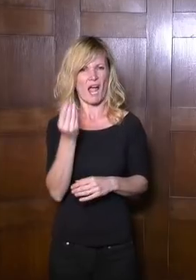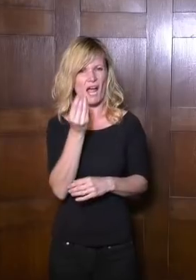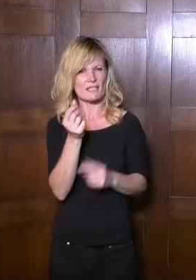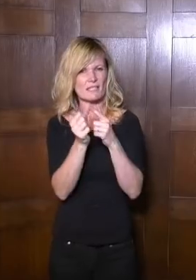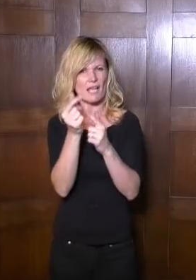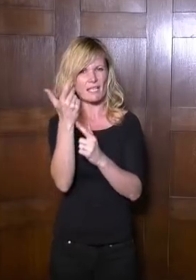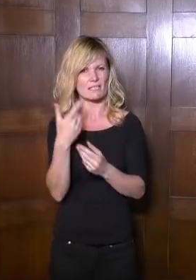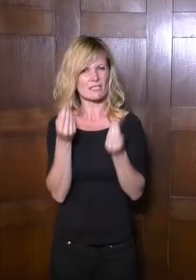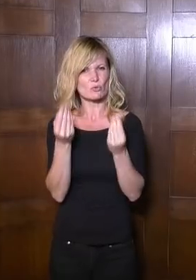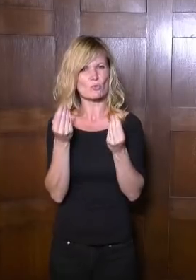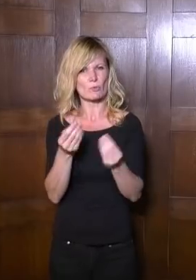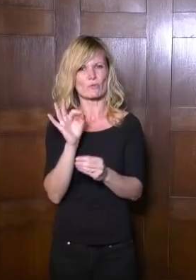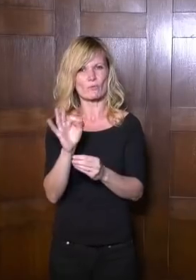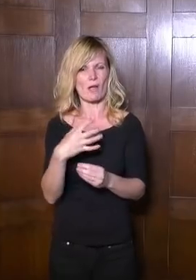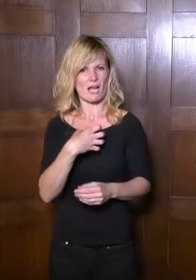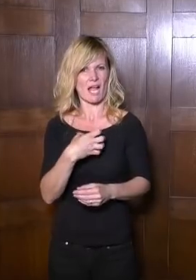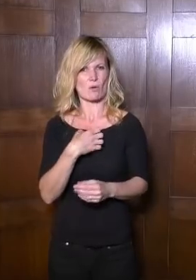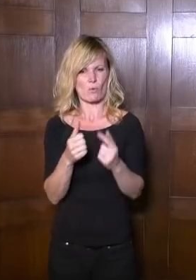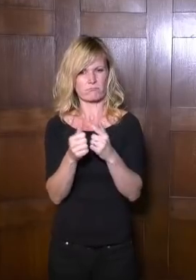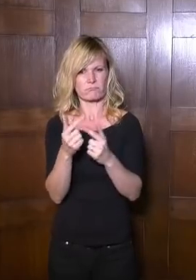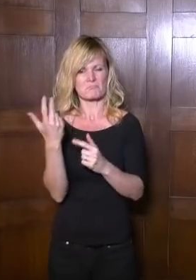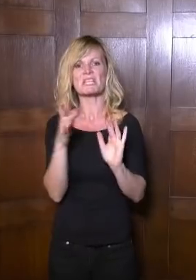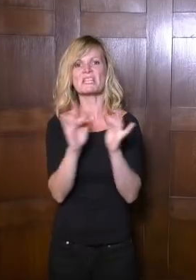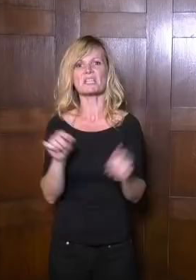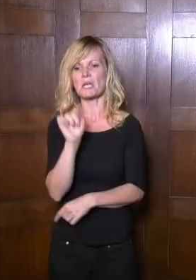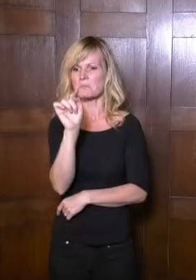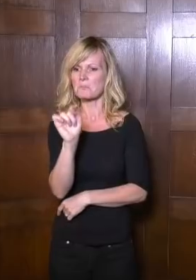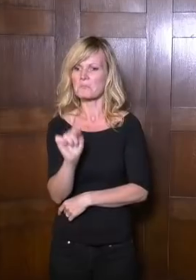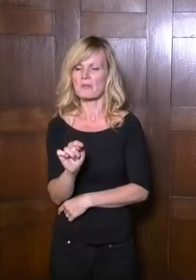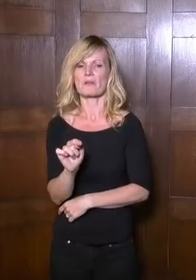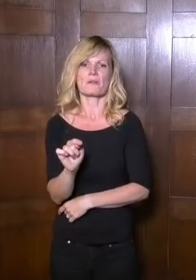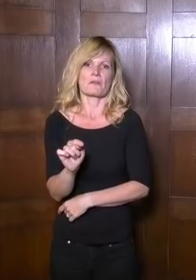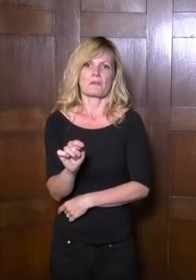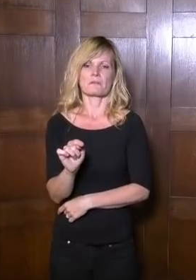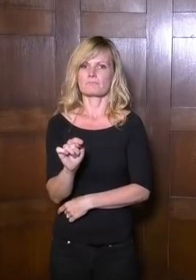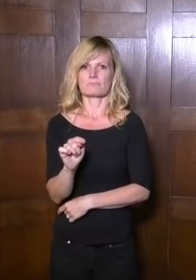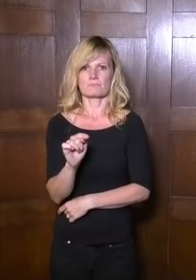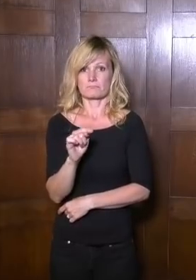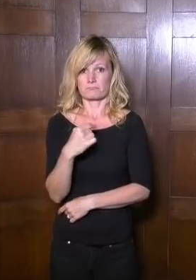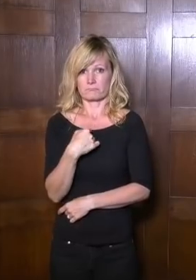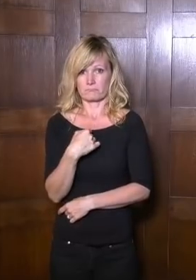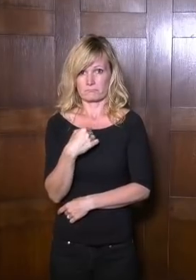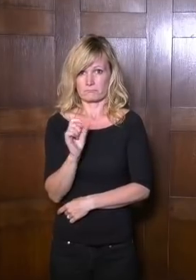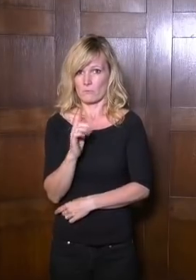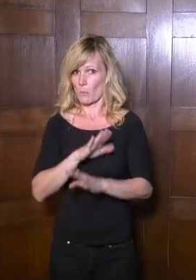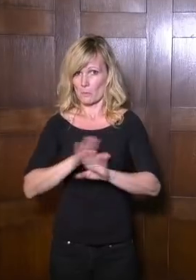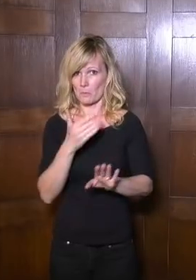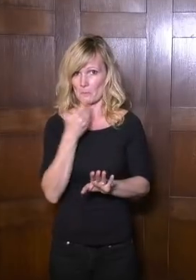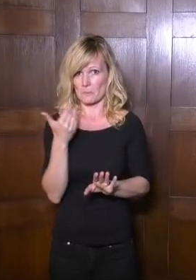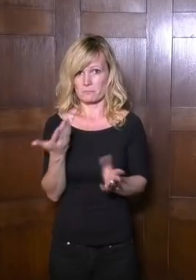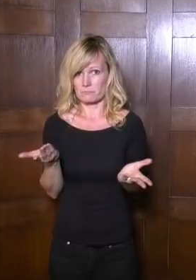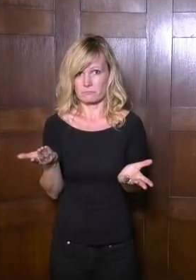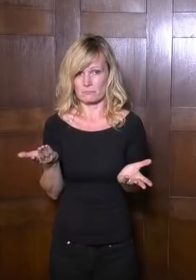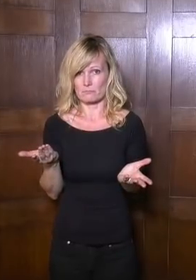damaligen Charaktereigenschaften dieser Erkrankung, die im Internet gestanden haben, waren bei mir nicht erkennbar. Und erst als